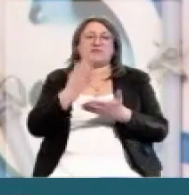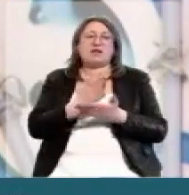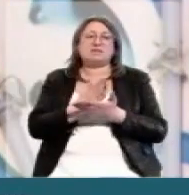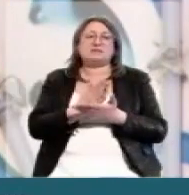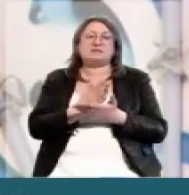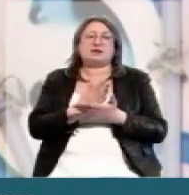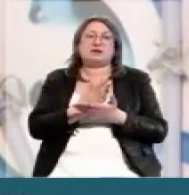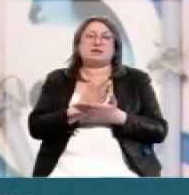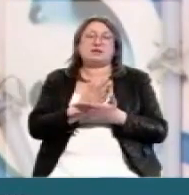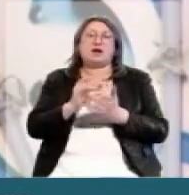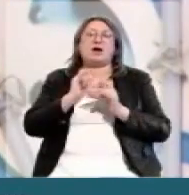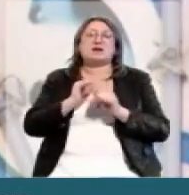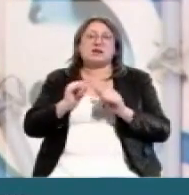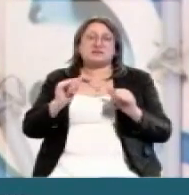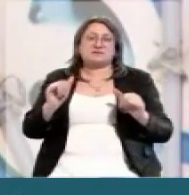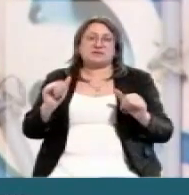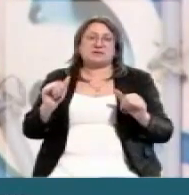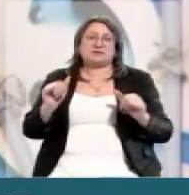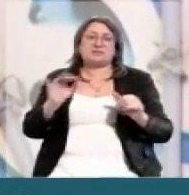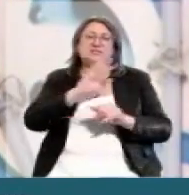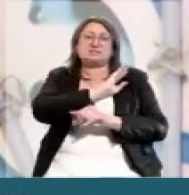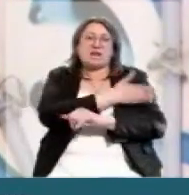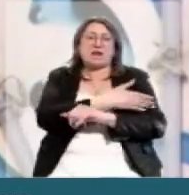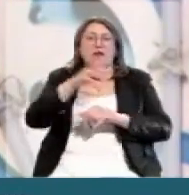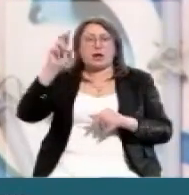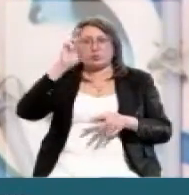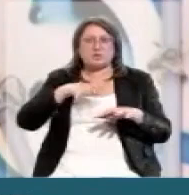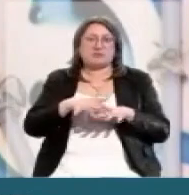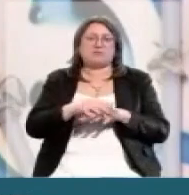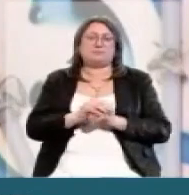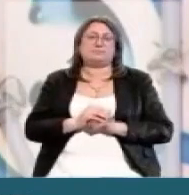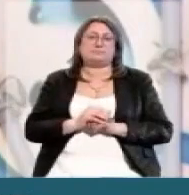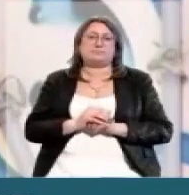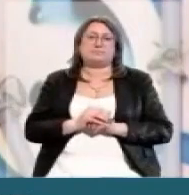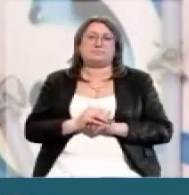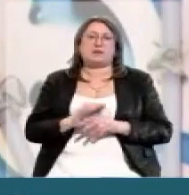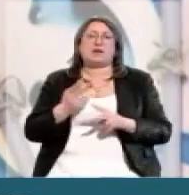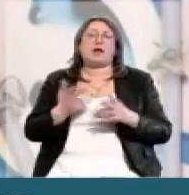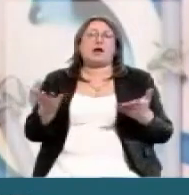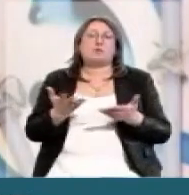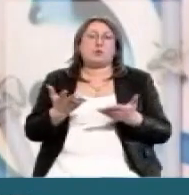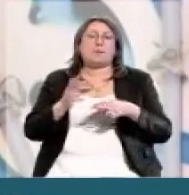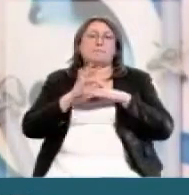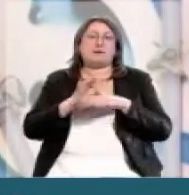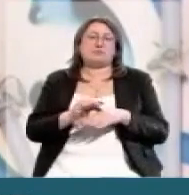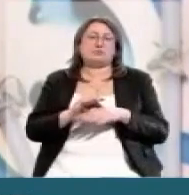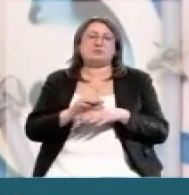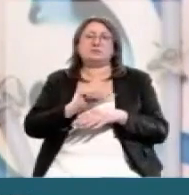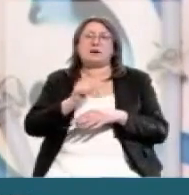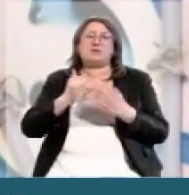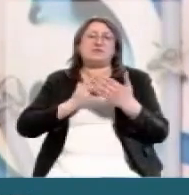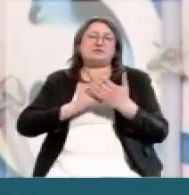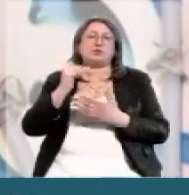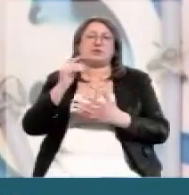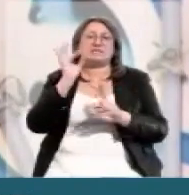является развитой и сильным государством, которое реализует самые